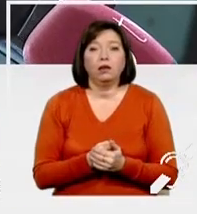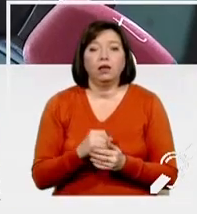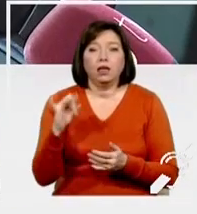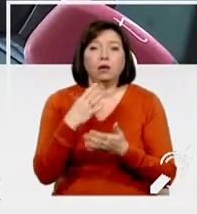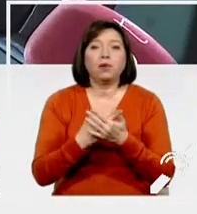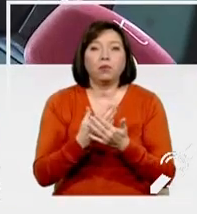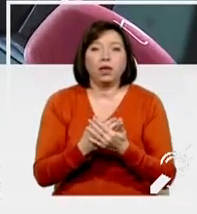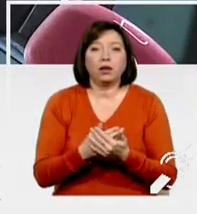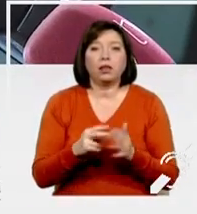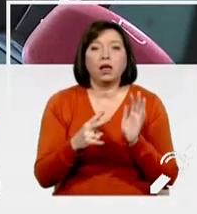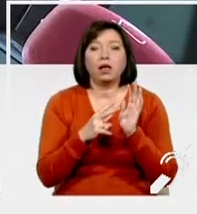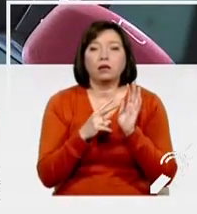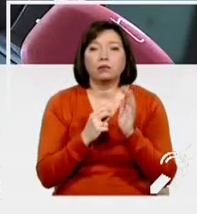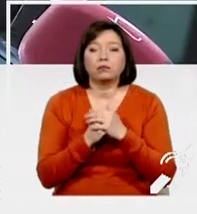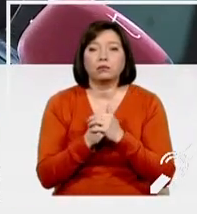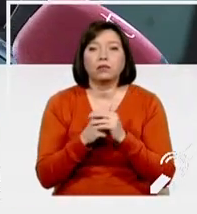Circa